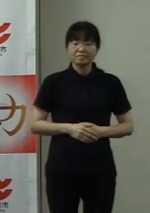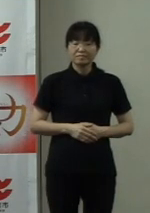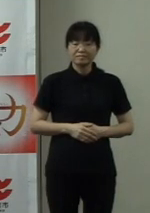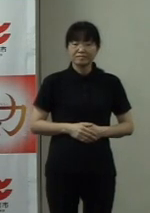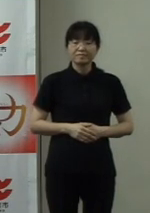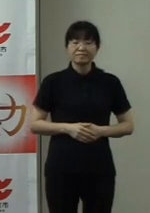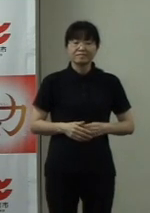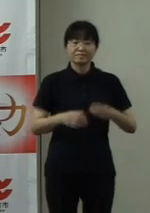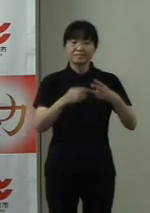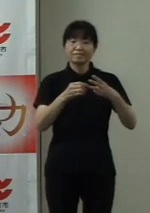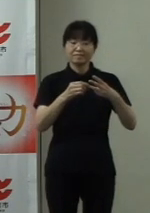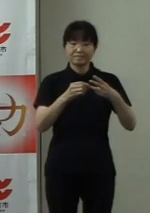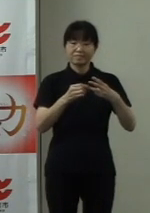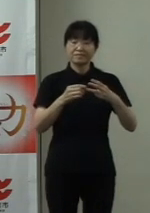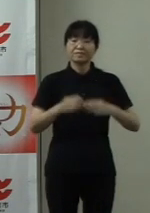続いて、